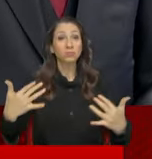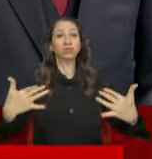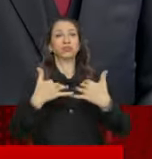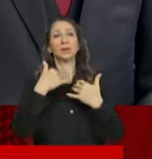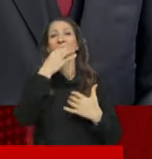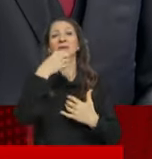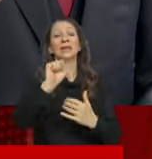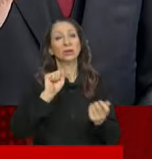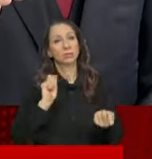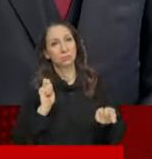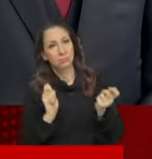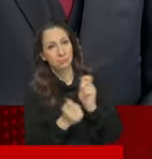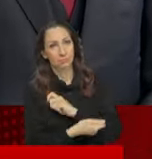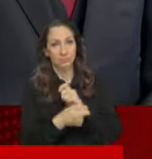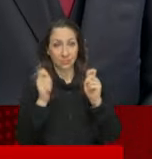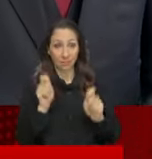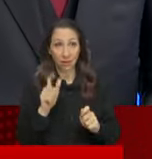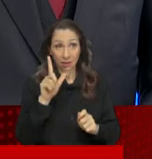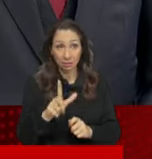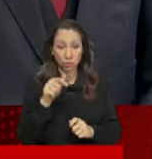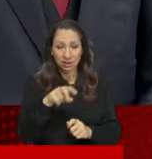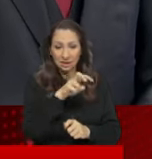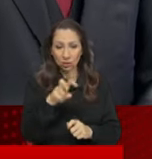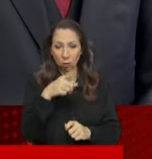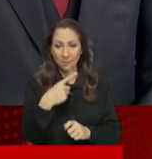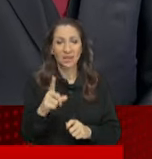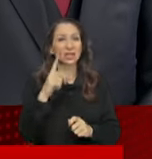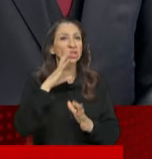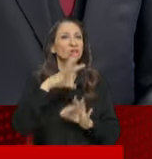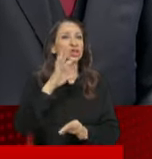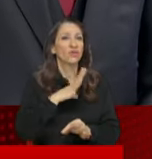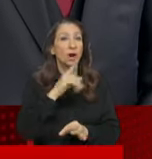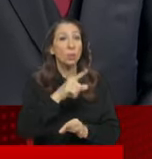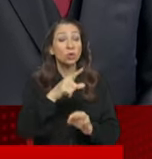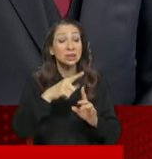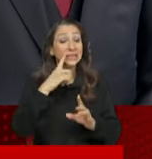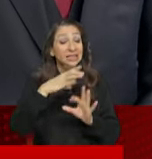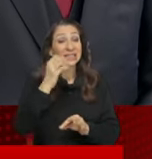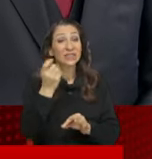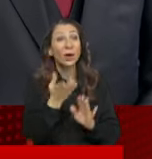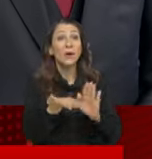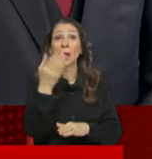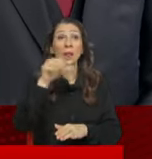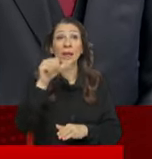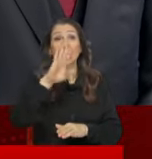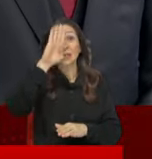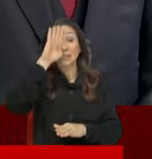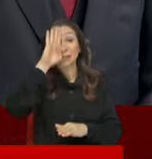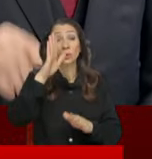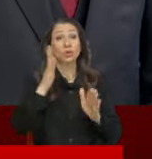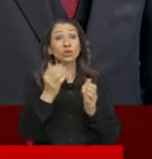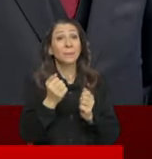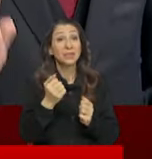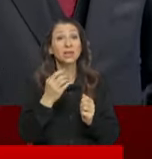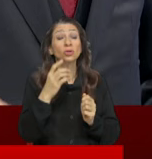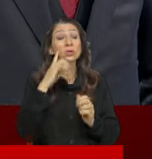dönüşüm sürecini gerçekleştirmek bugün zaten 81.000 nüfus var biz bu nüfus daha fazla artıram ız İstanbul daha fazla küçük çekm daha